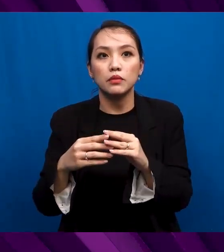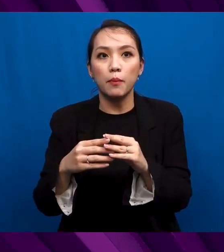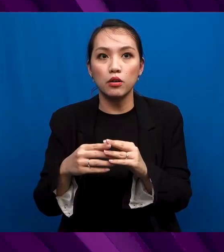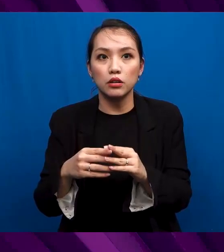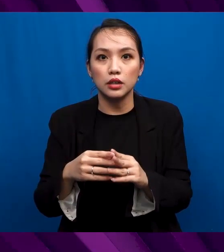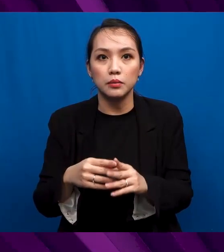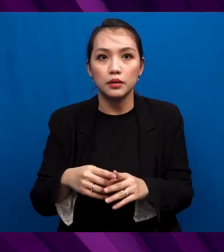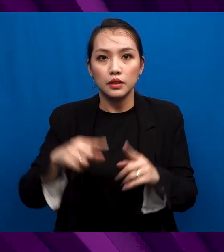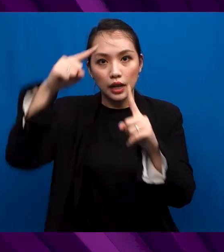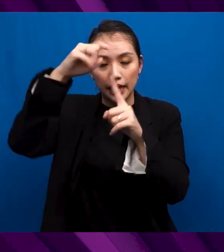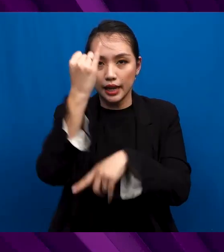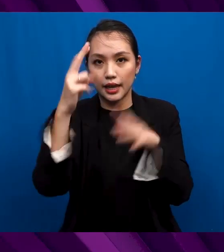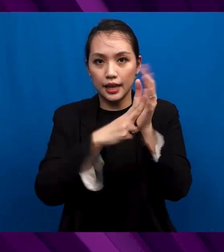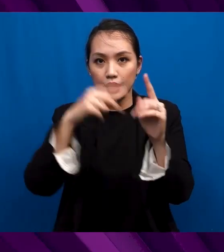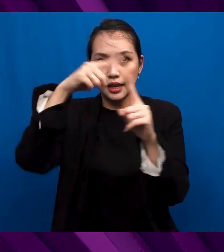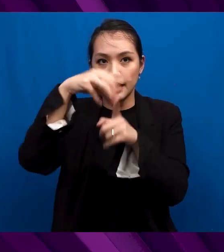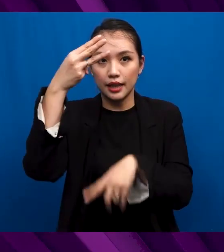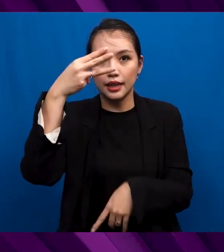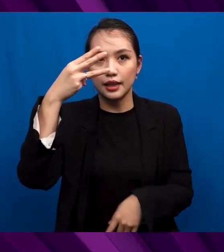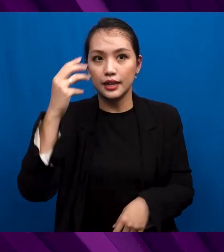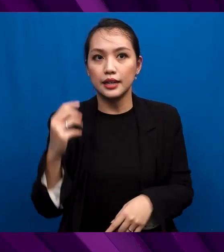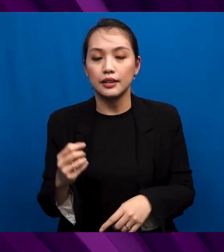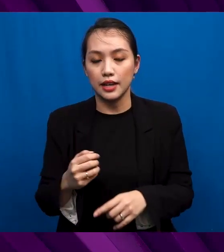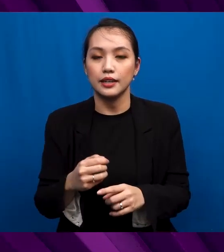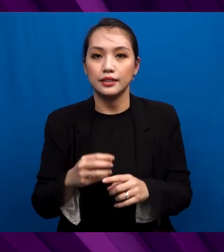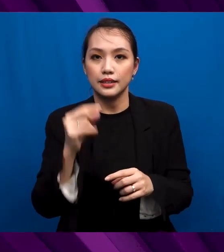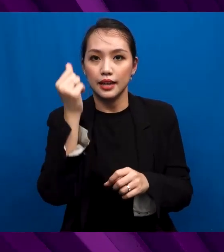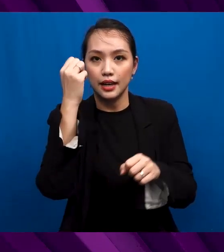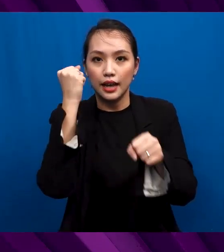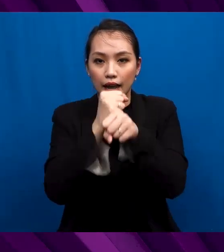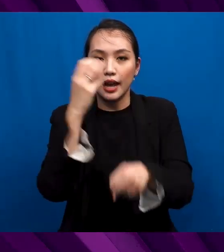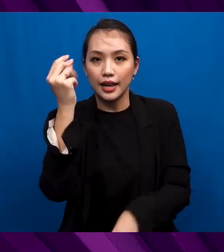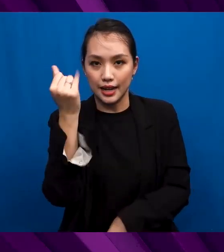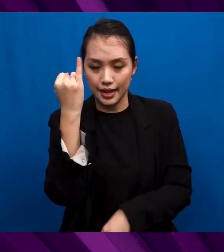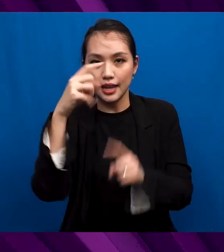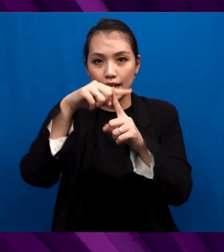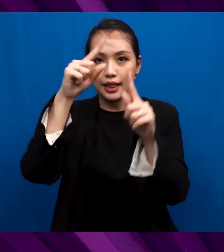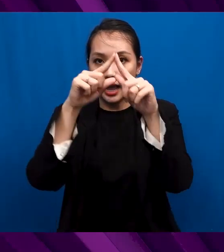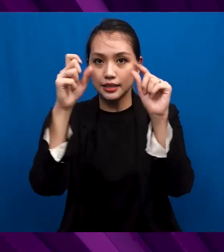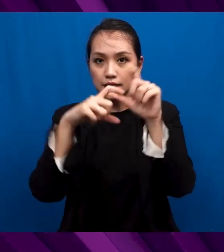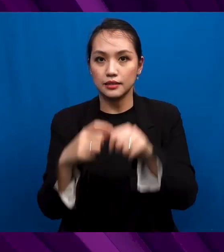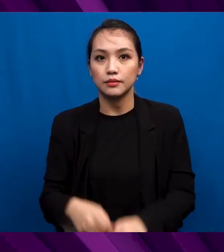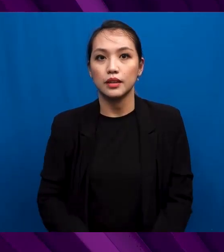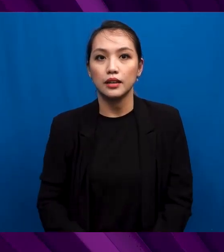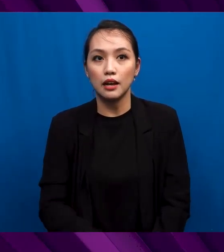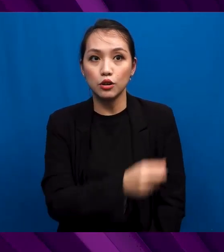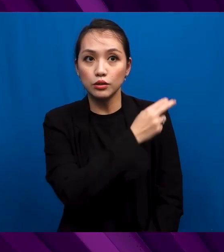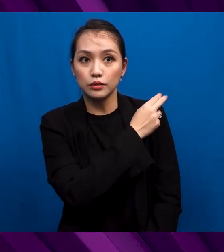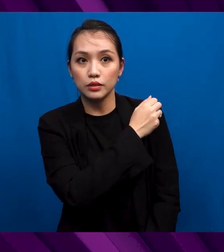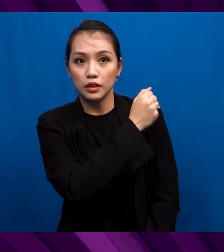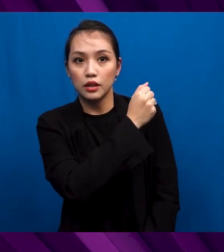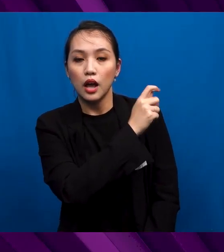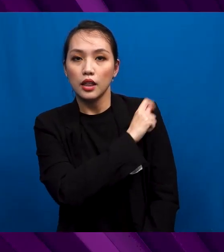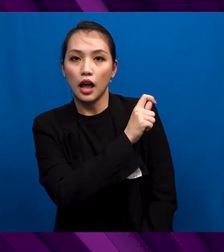atau cerdas. Tidak kebetulan, bukan iseng karena Tuhan kita selalu bertujuan. Tuhan